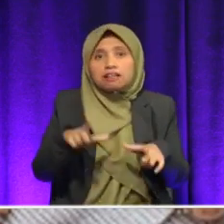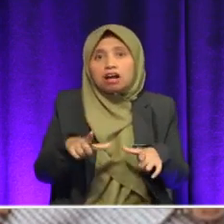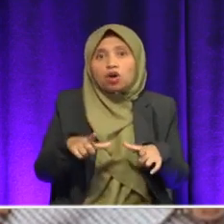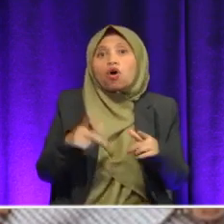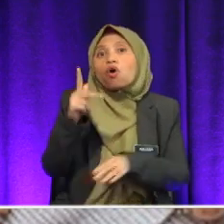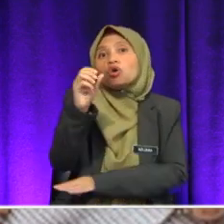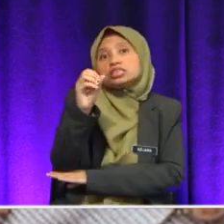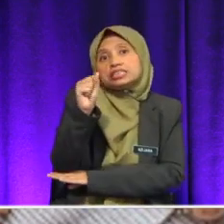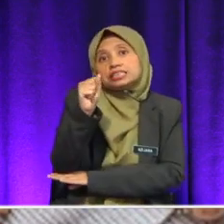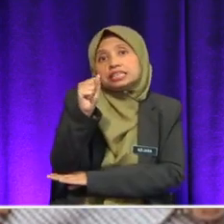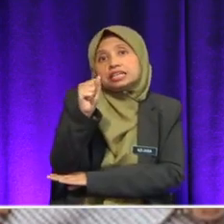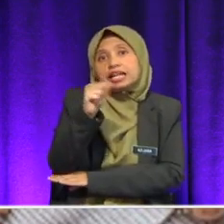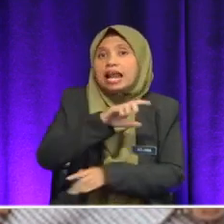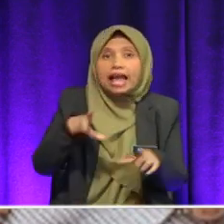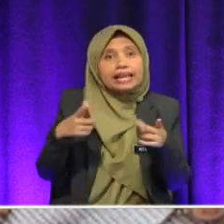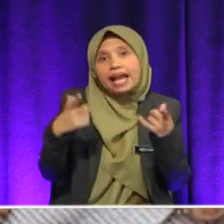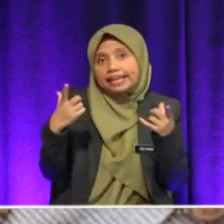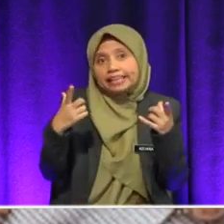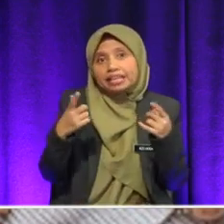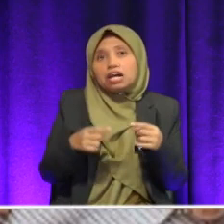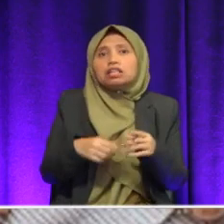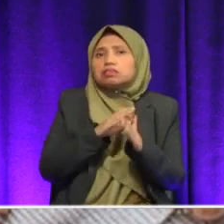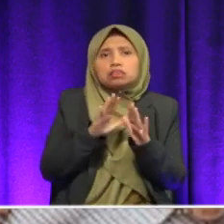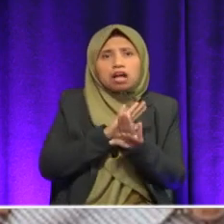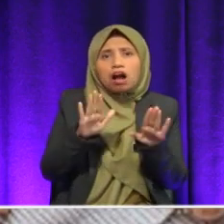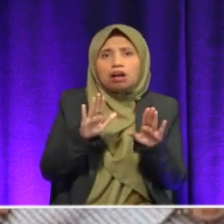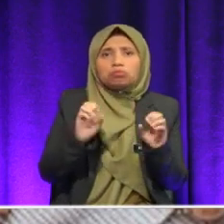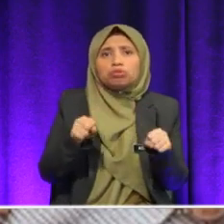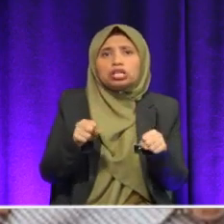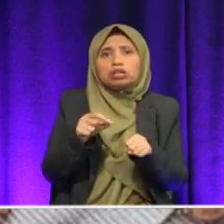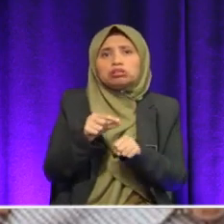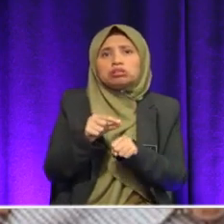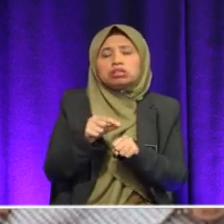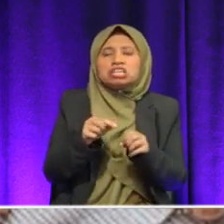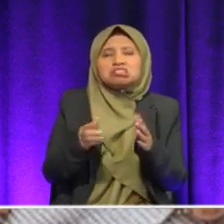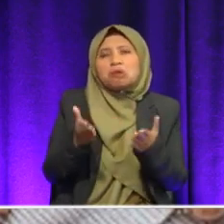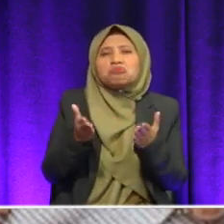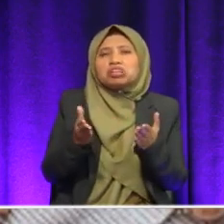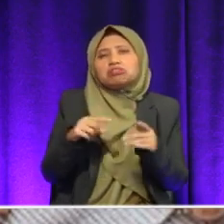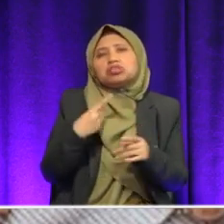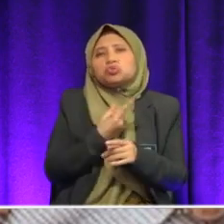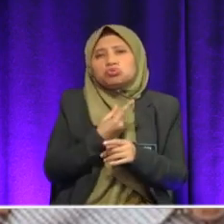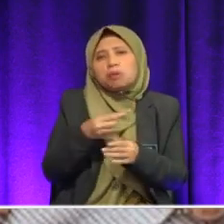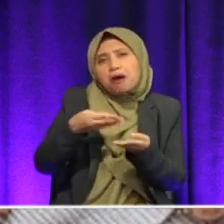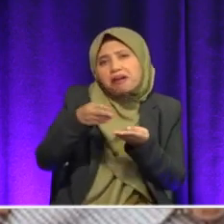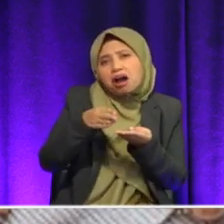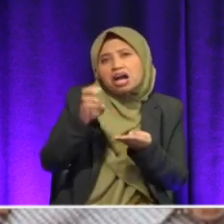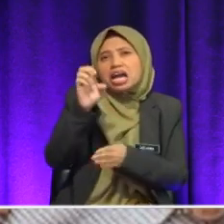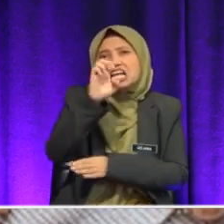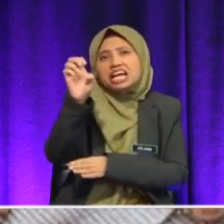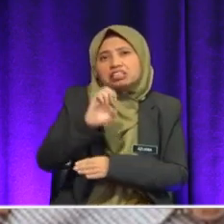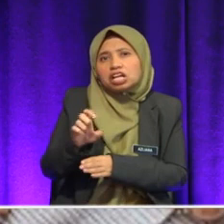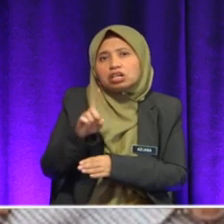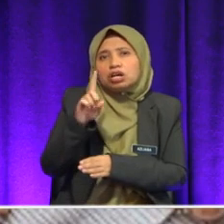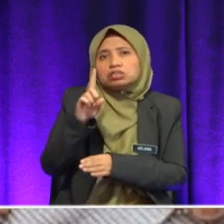sampingan untuk sehelai pakaian tak mungkin kita baik ini jadi kita hitung untuk Satu